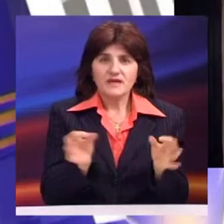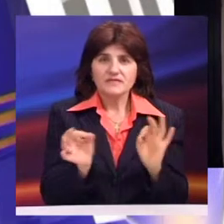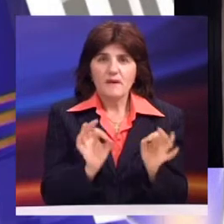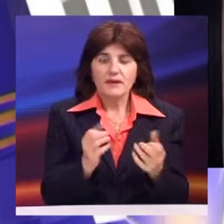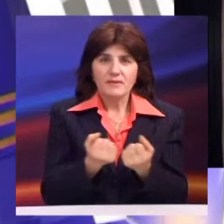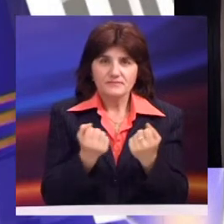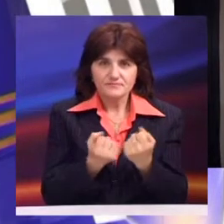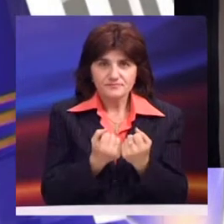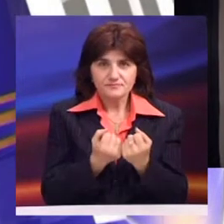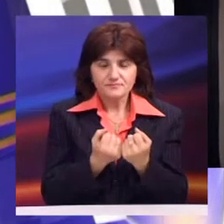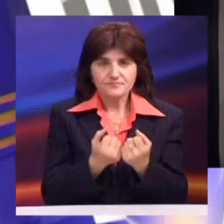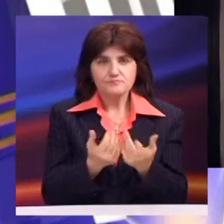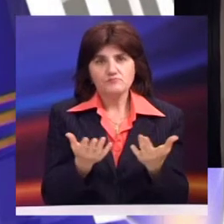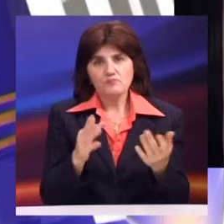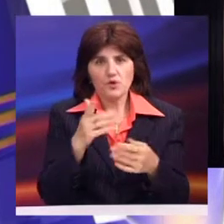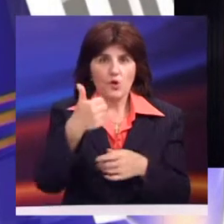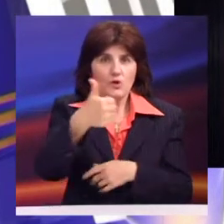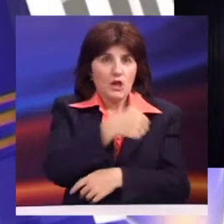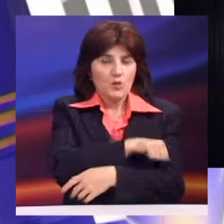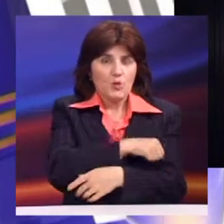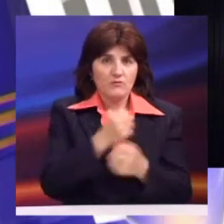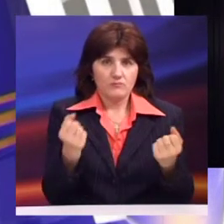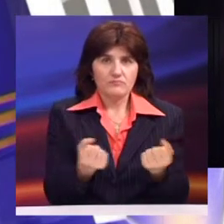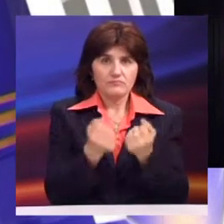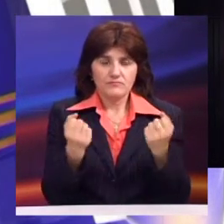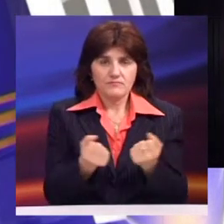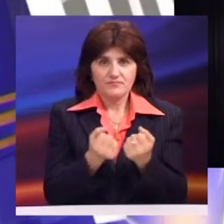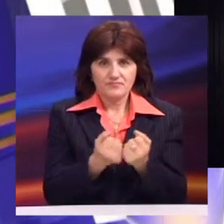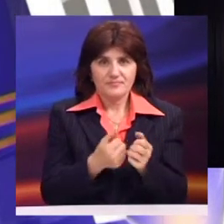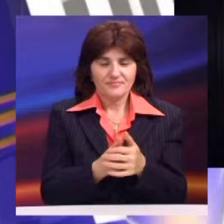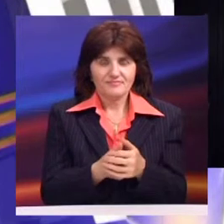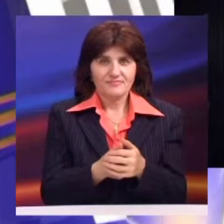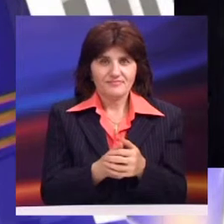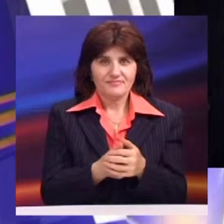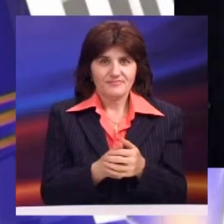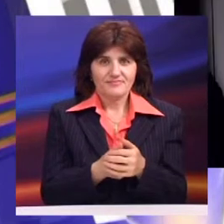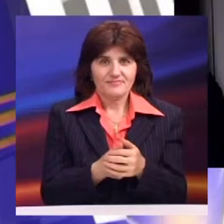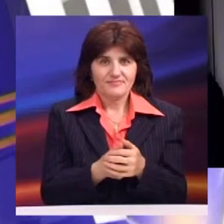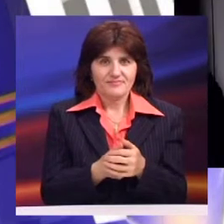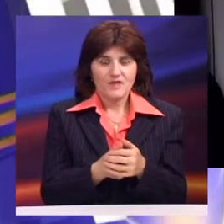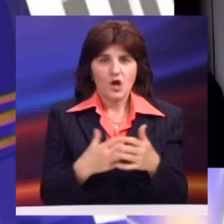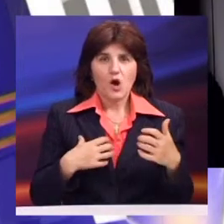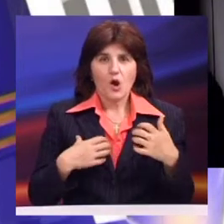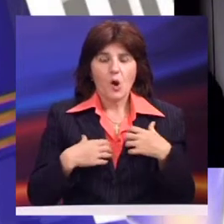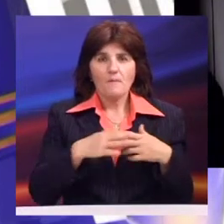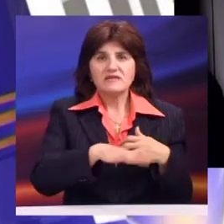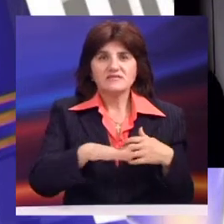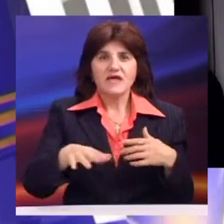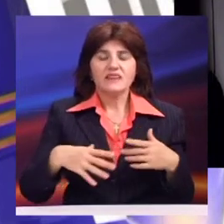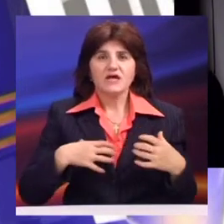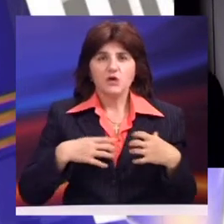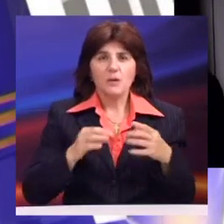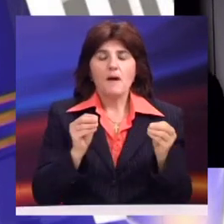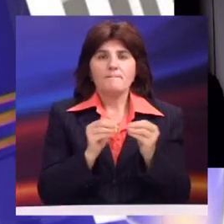to spremao? Pa, koliko pa godinu dana, ali godinu dana. Glumac